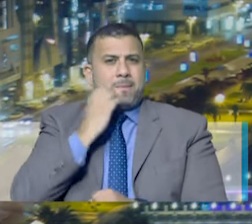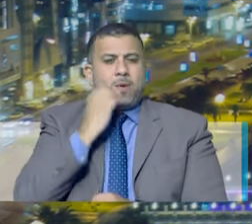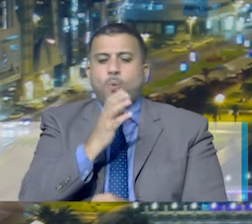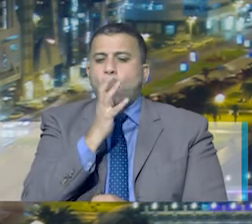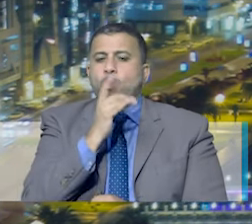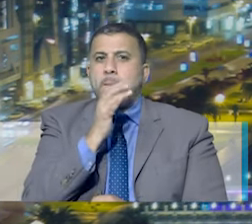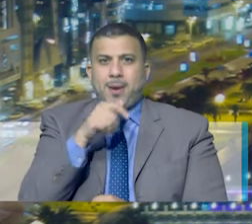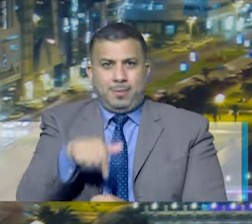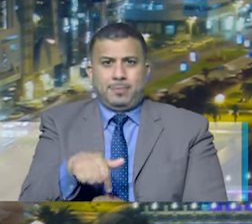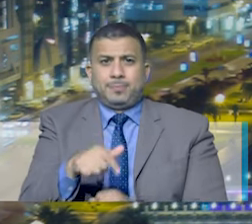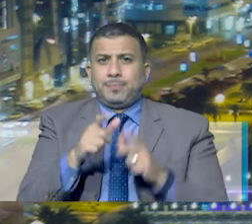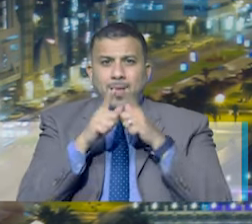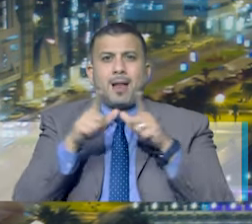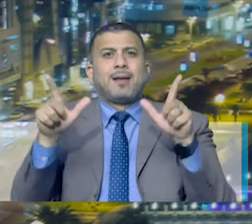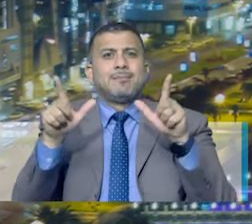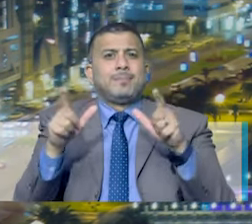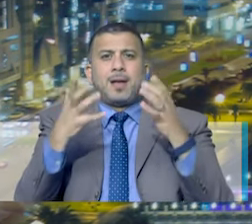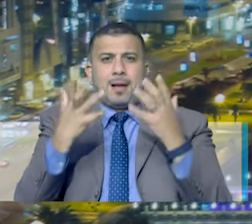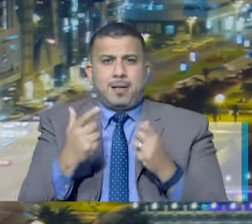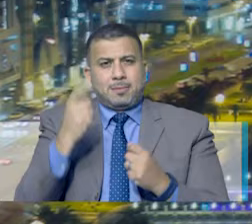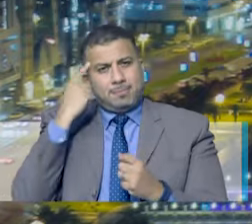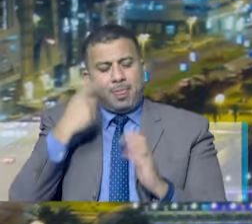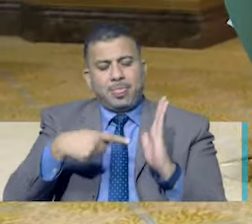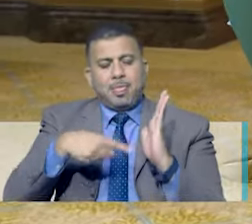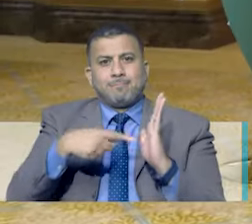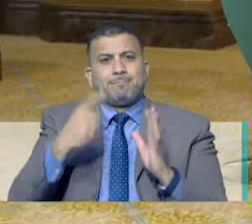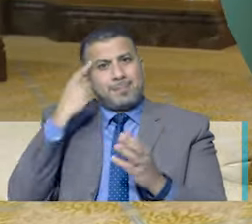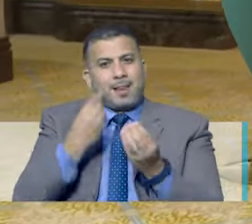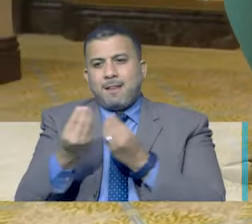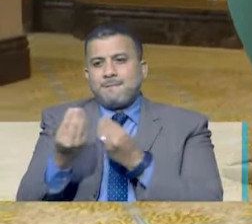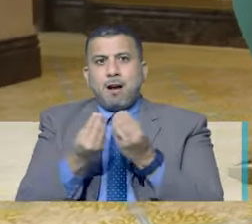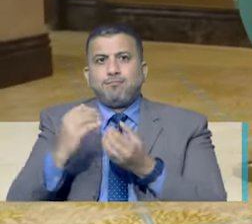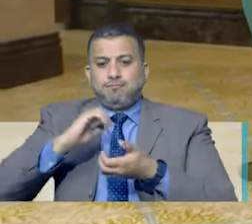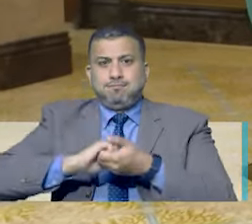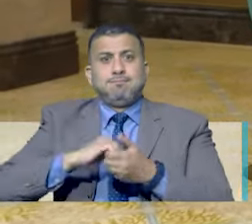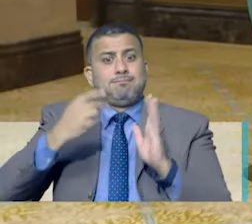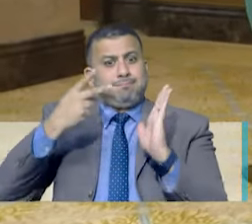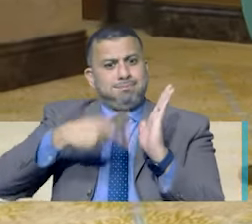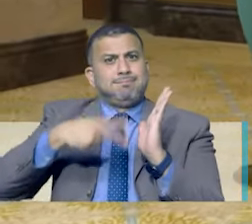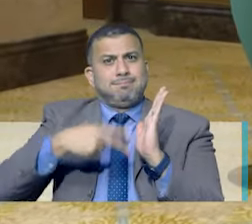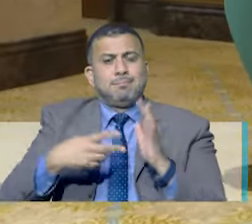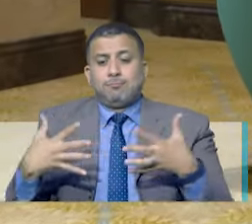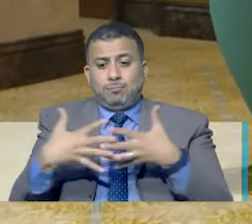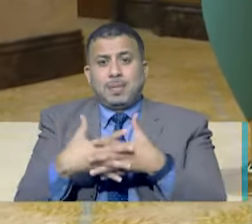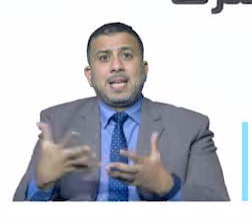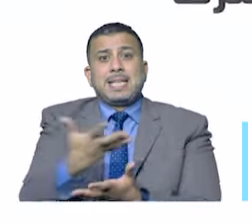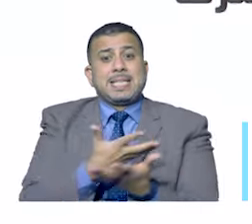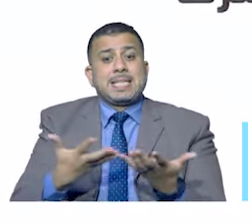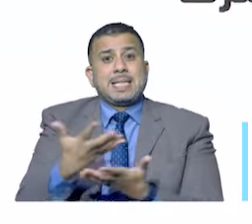العماني الذي تم الاعلان خلاله عن عدد من مذكرات التفاهم والاتفاقيات وشركات